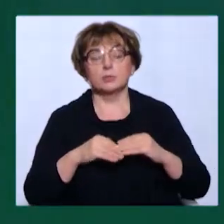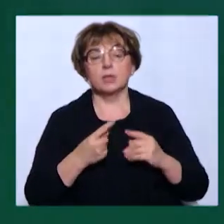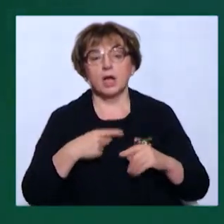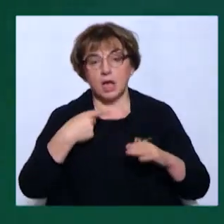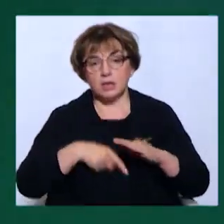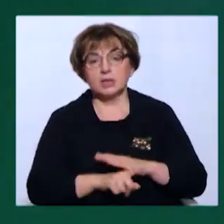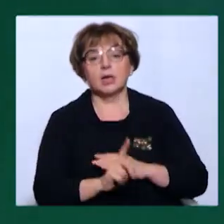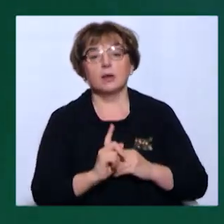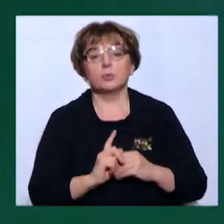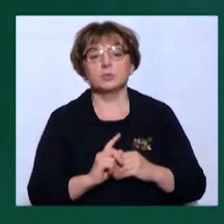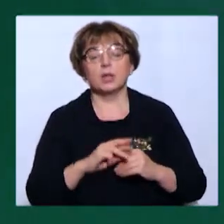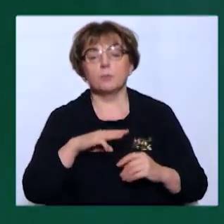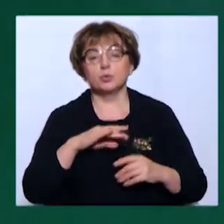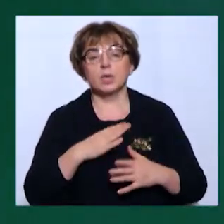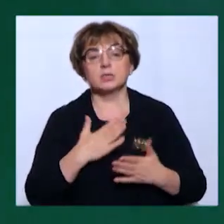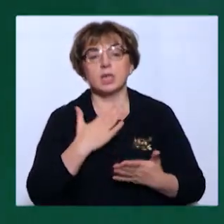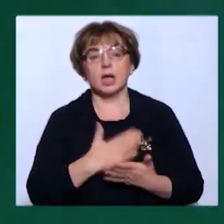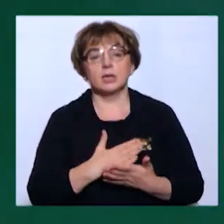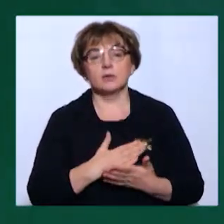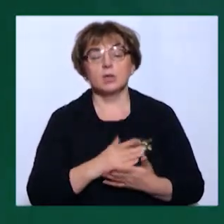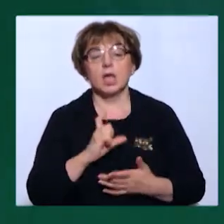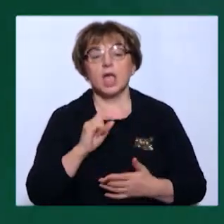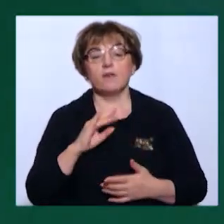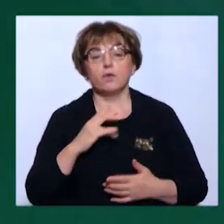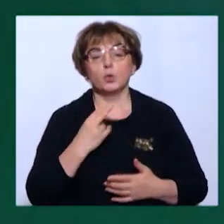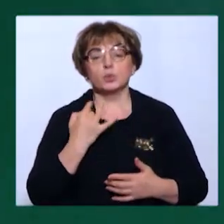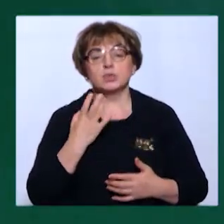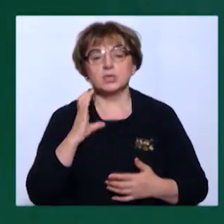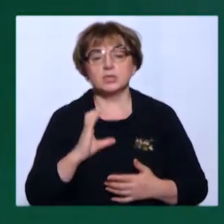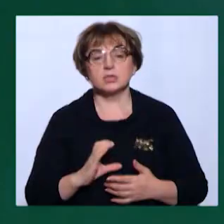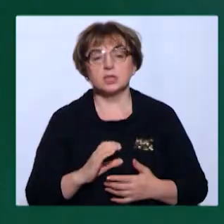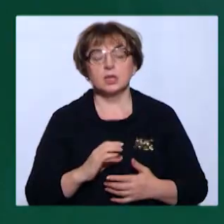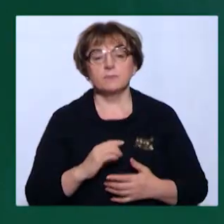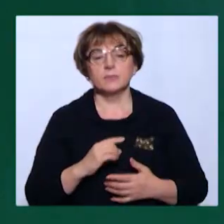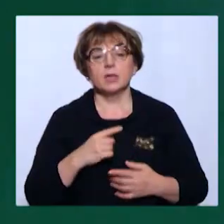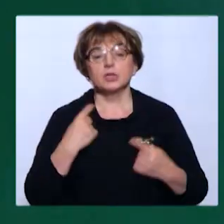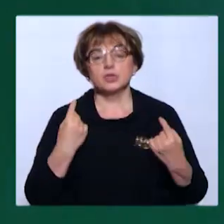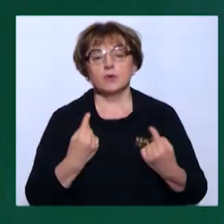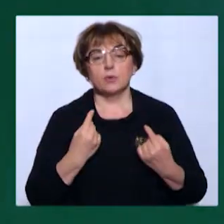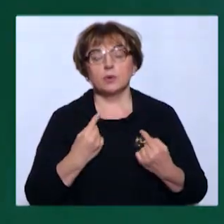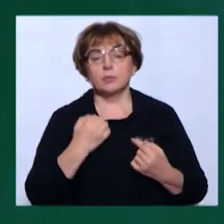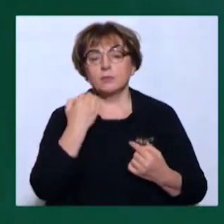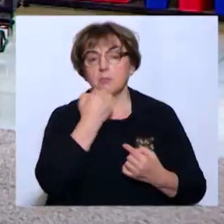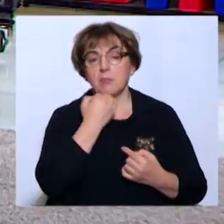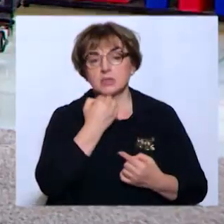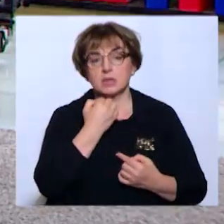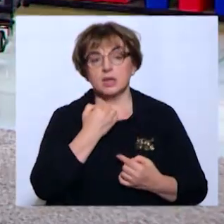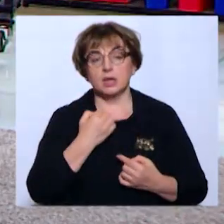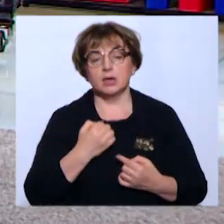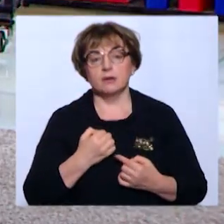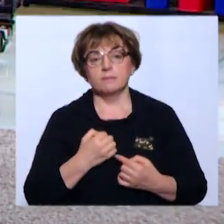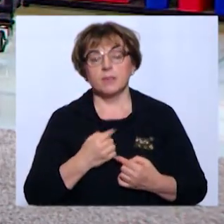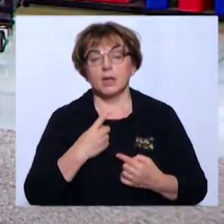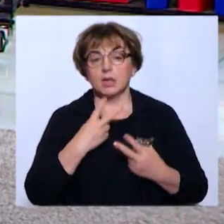აქედან გამომდინარე, მუტაცია არის ევოლუციის ელემენტარული მასალა.